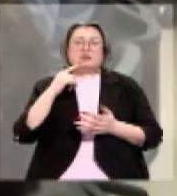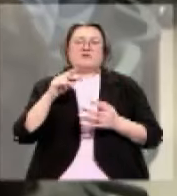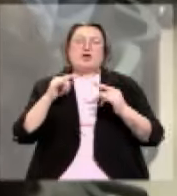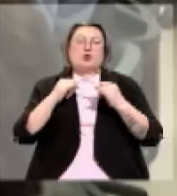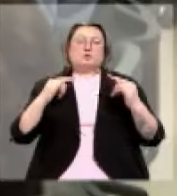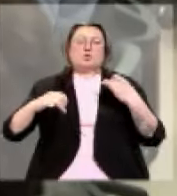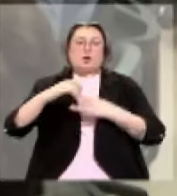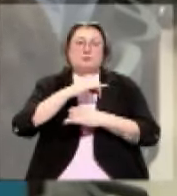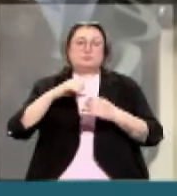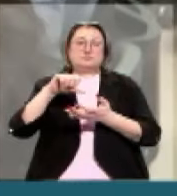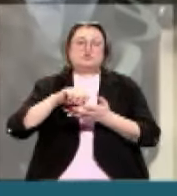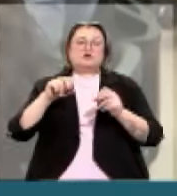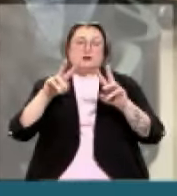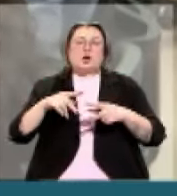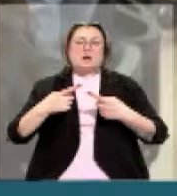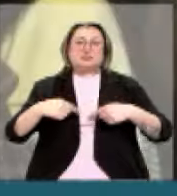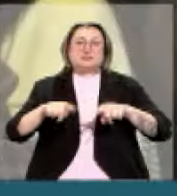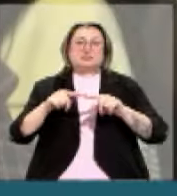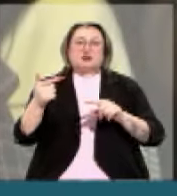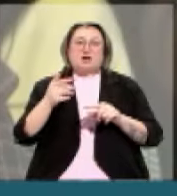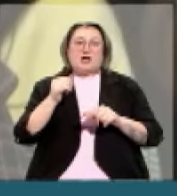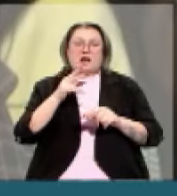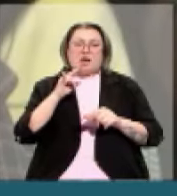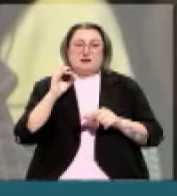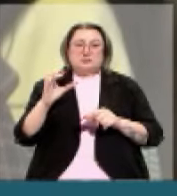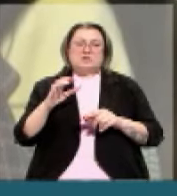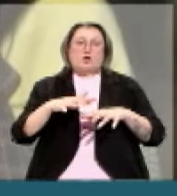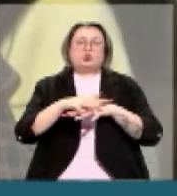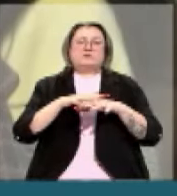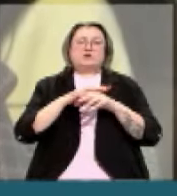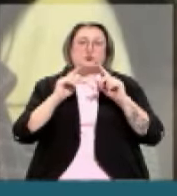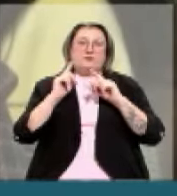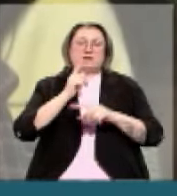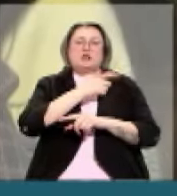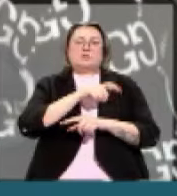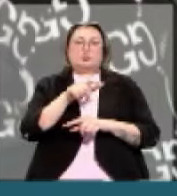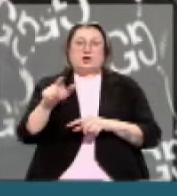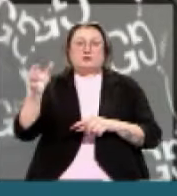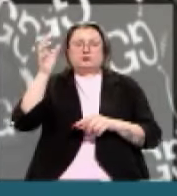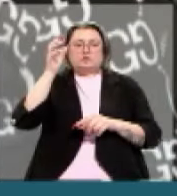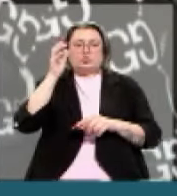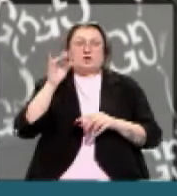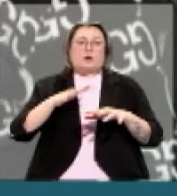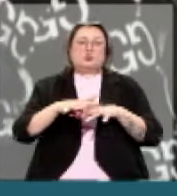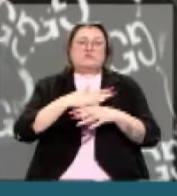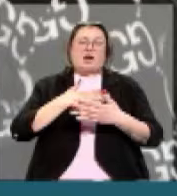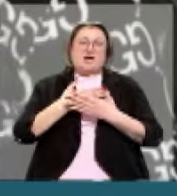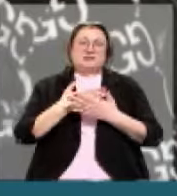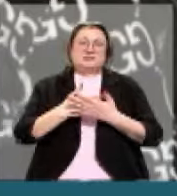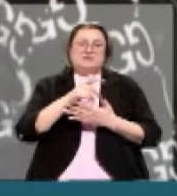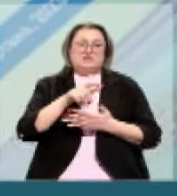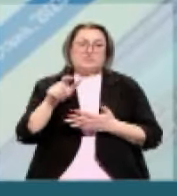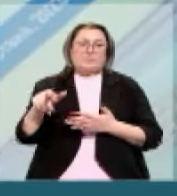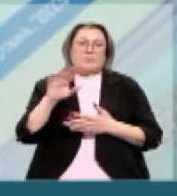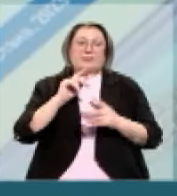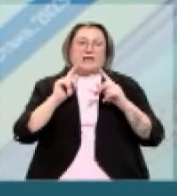үстелге Азаматтық альянс ұйымы, қоғамдық кеңес мүшелері, депутаттар, ғалымдар мен қоғам белсенділері қатысты. Жиында